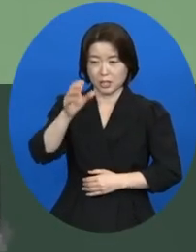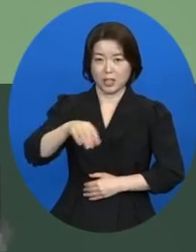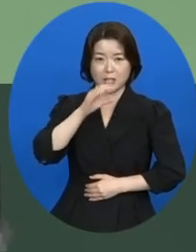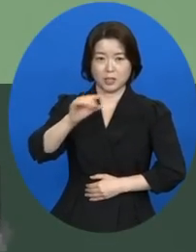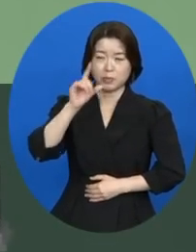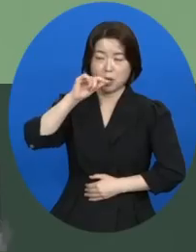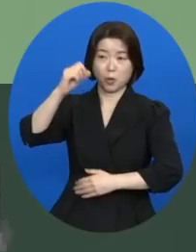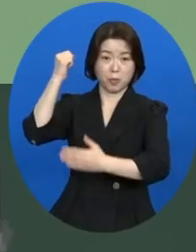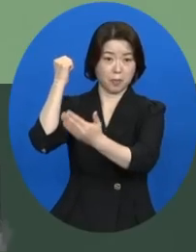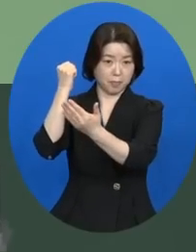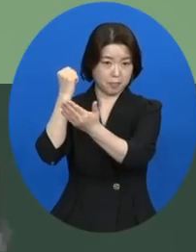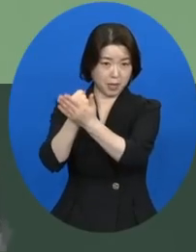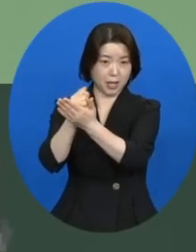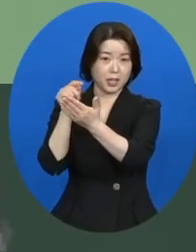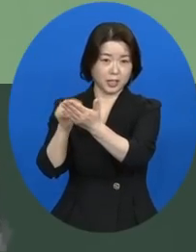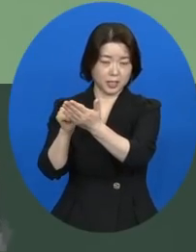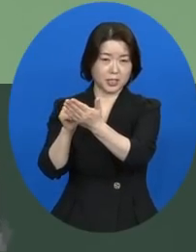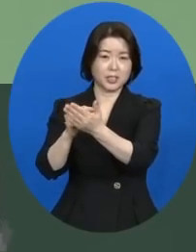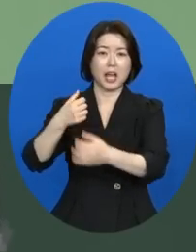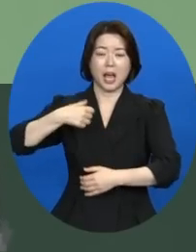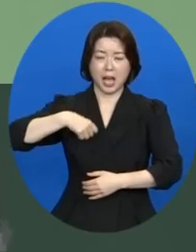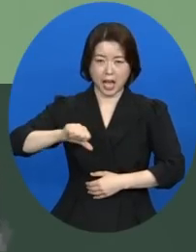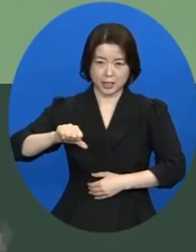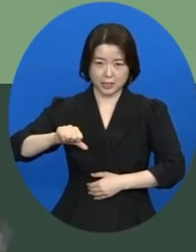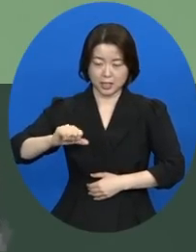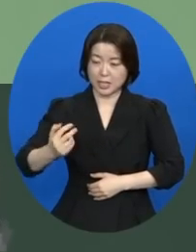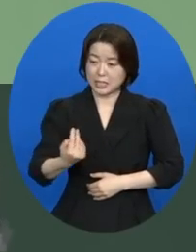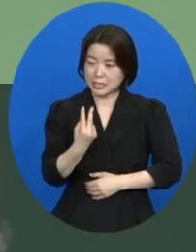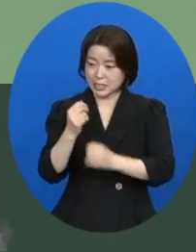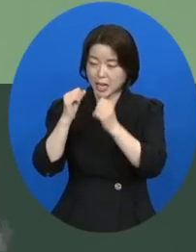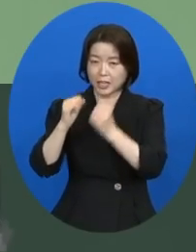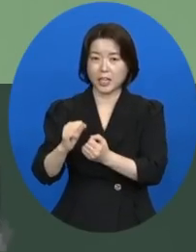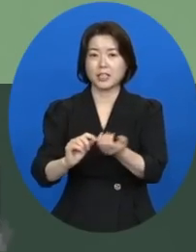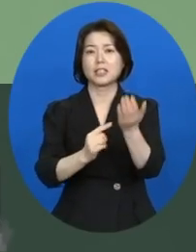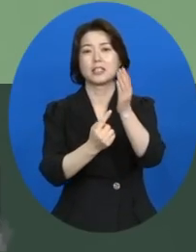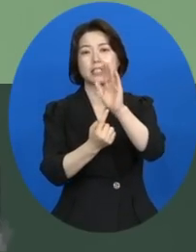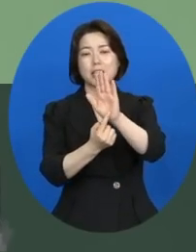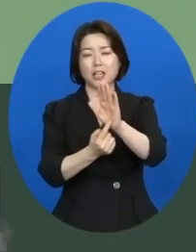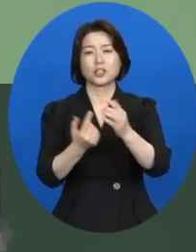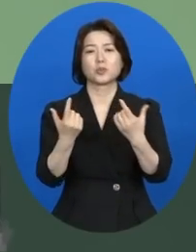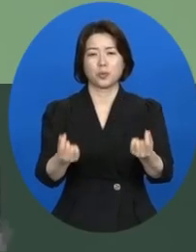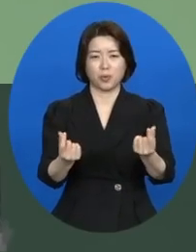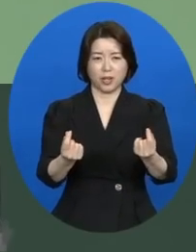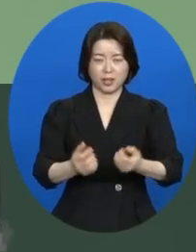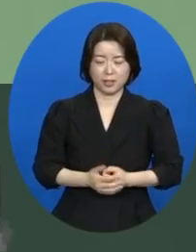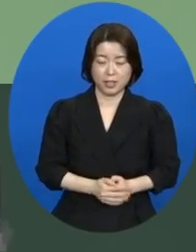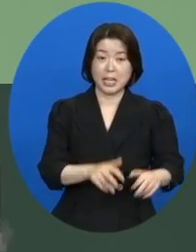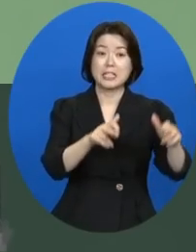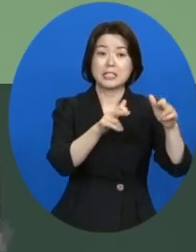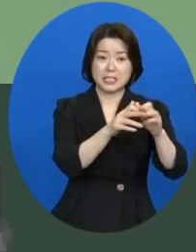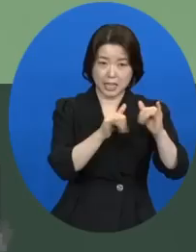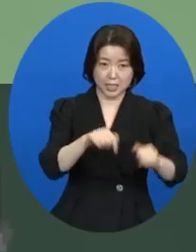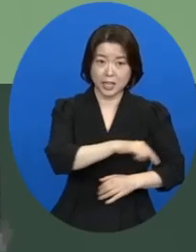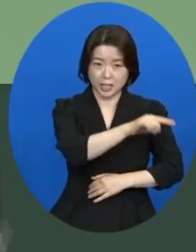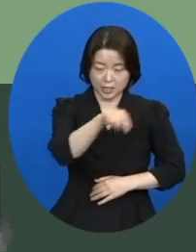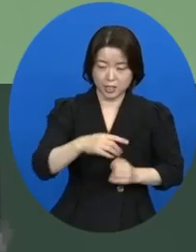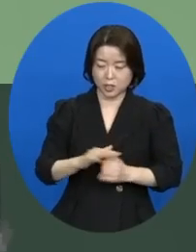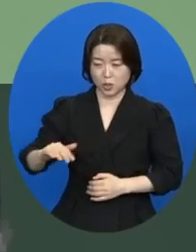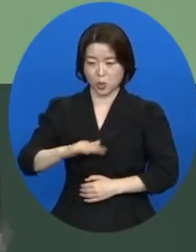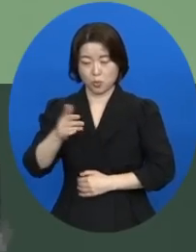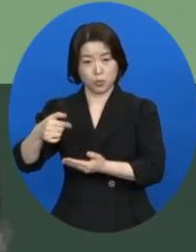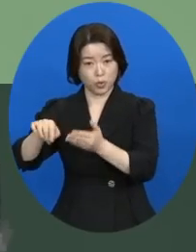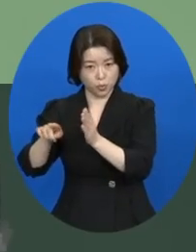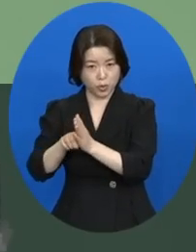못 박히신 아들의 살아있는 상징입니다. 장애인들은 우리를